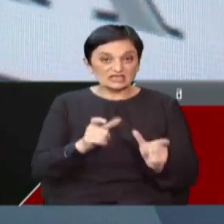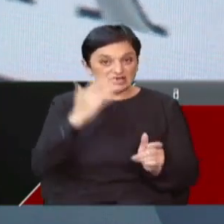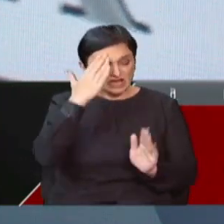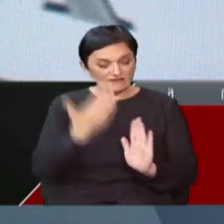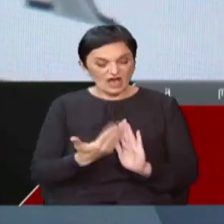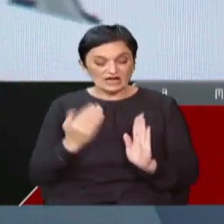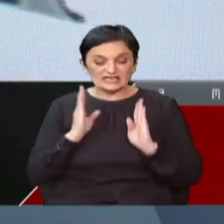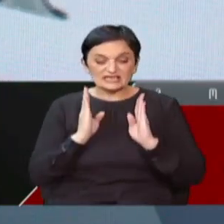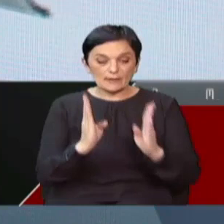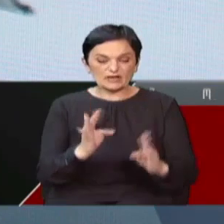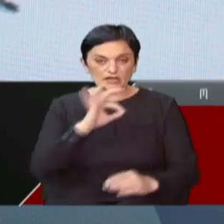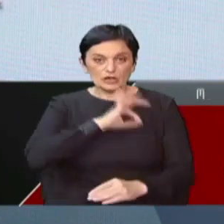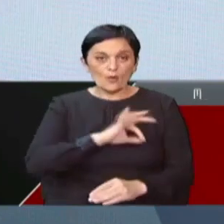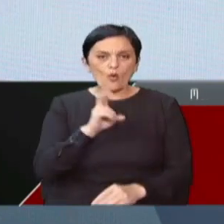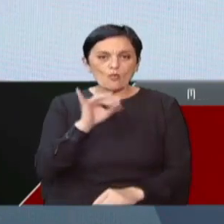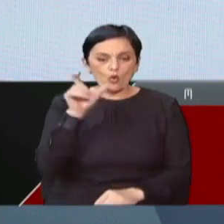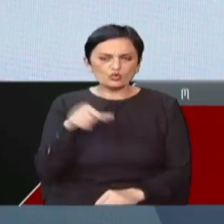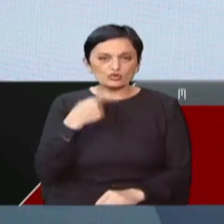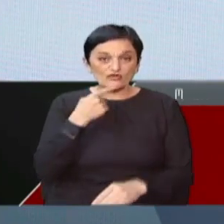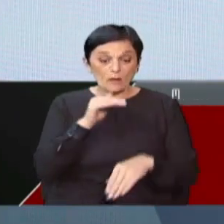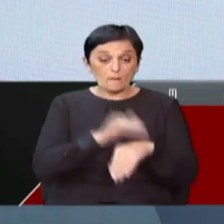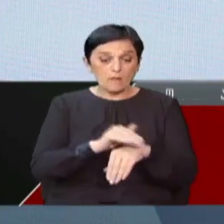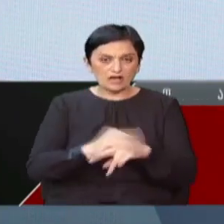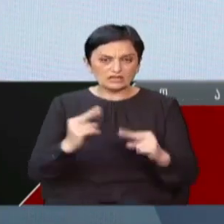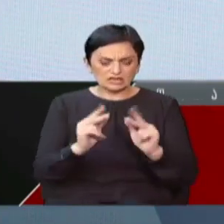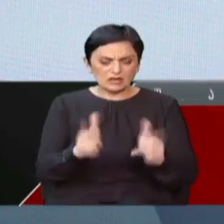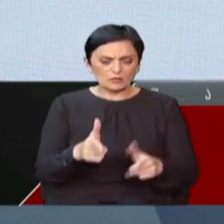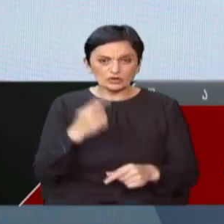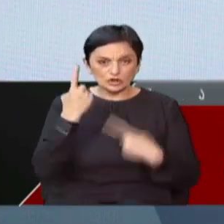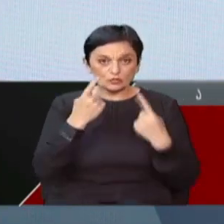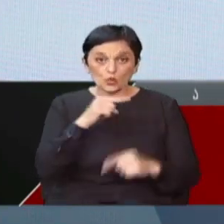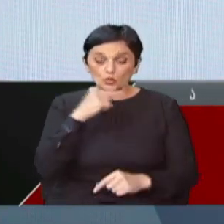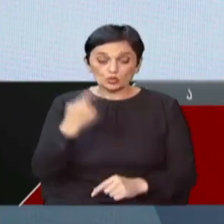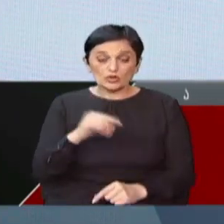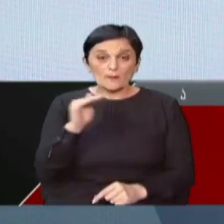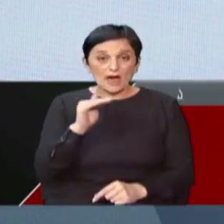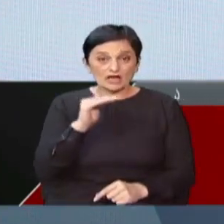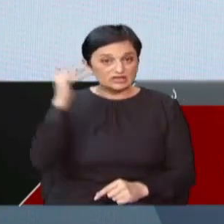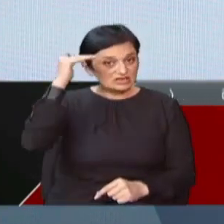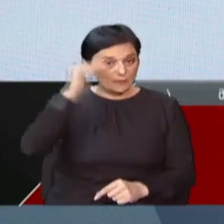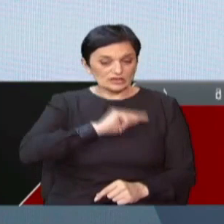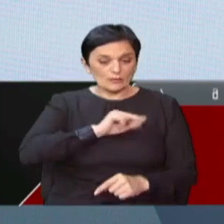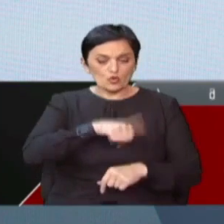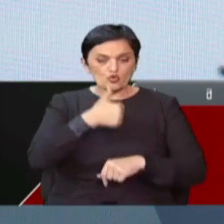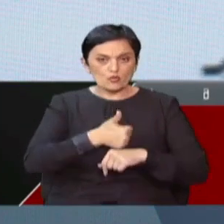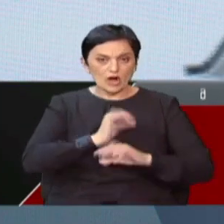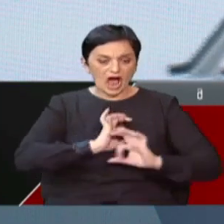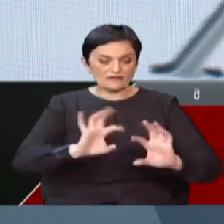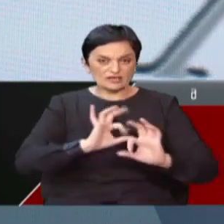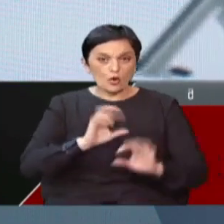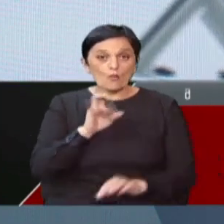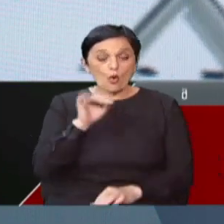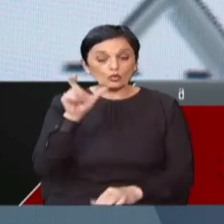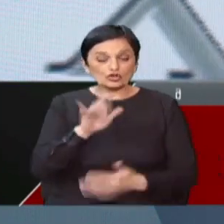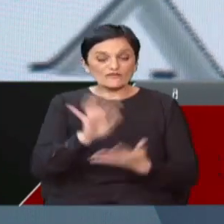არიდების დერეფნად იყენებს. თინა ბოკუჩავა ამბობს, რომ ფაქტის დამადასტურებელ ინფორმაციას თავად რუსეთის ფედერაციის საბაჟო სამსახურის უფროსი არცელებს.